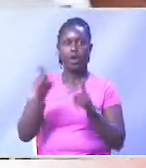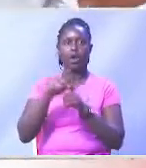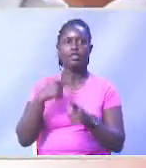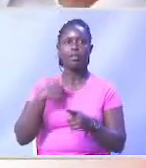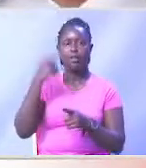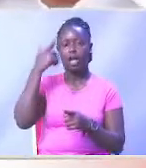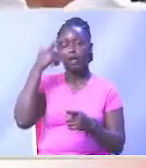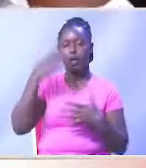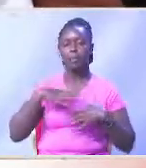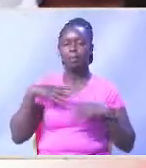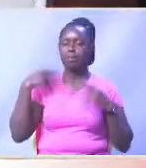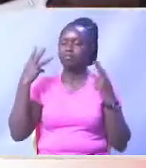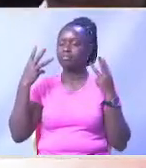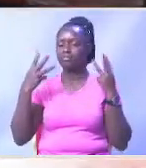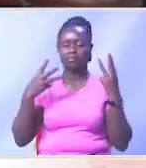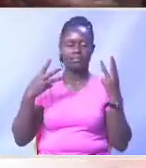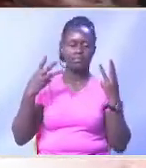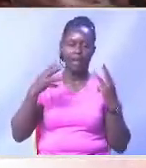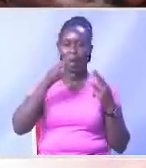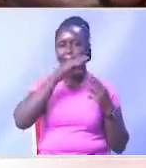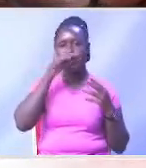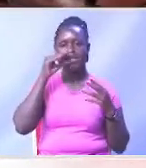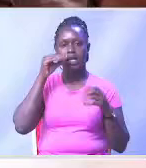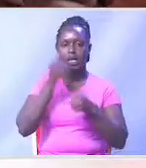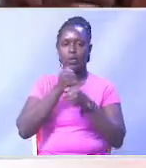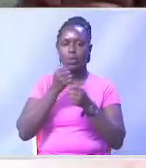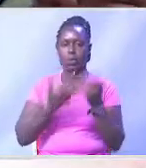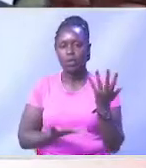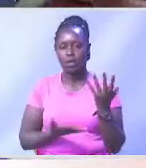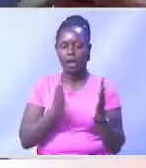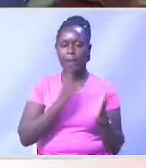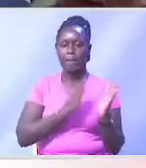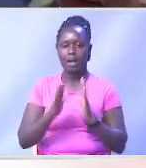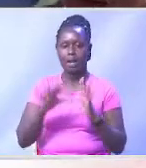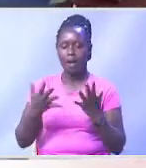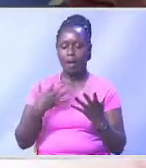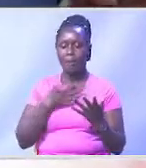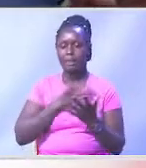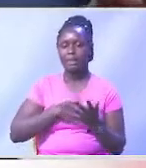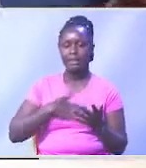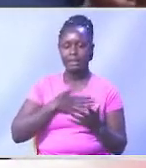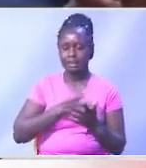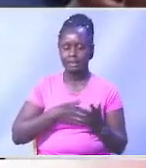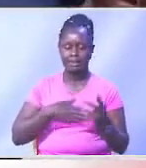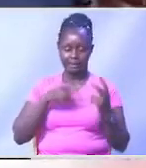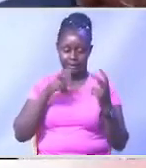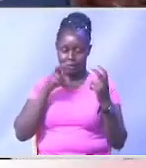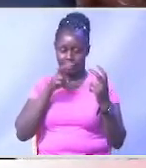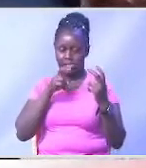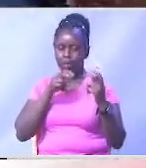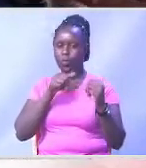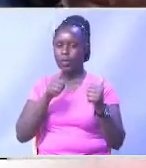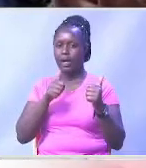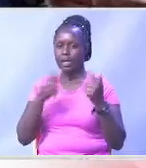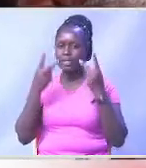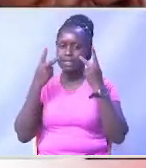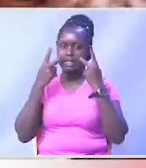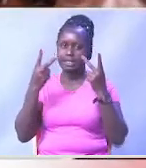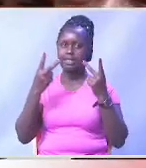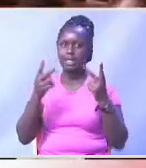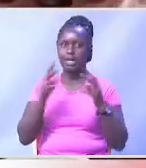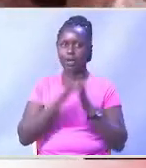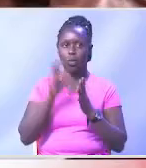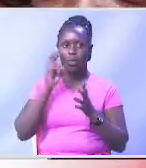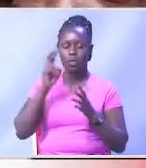wameingia wasiwasi, wanashangaa Musalia anafanya nini, anapanga aje, muangalie vizuri. Read his lips, watch his